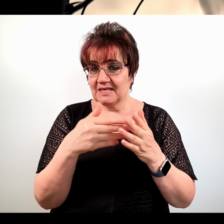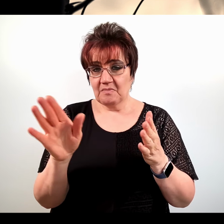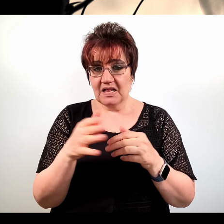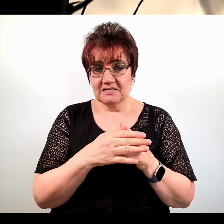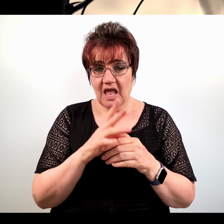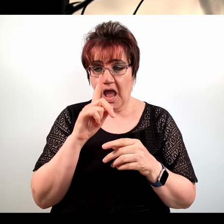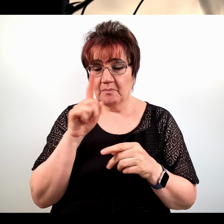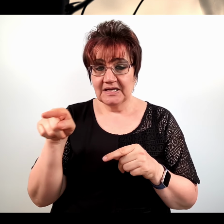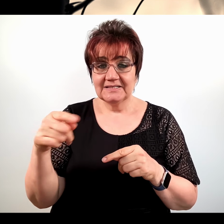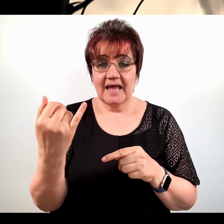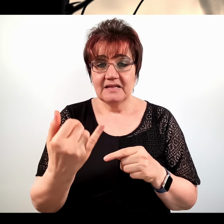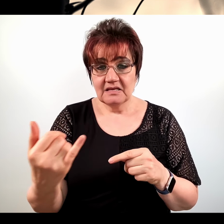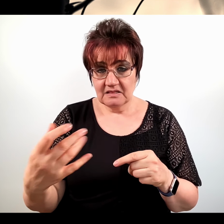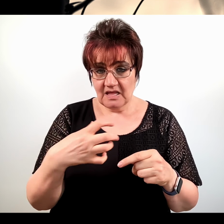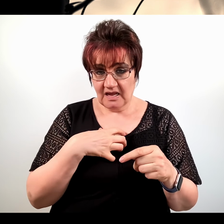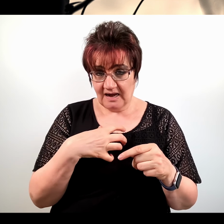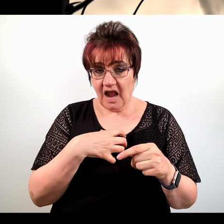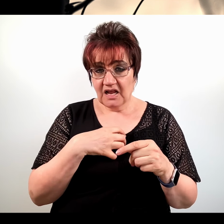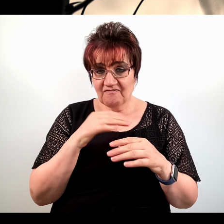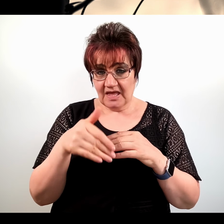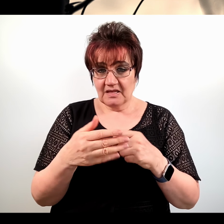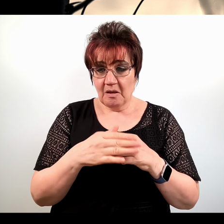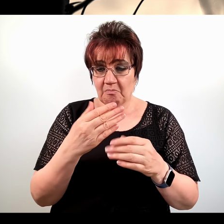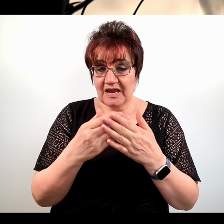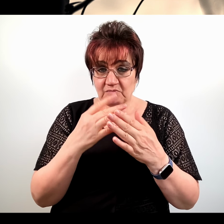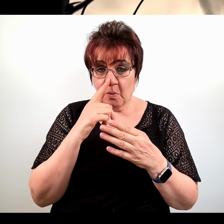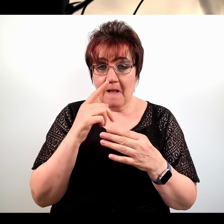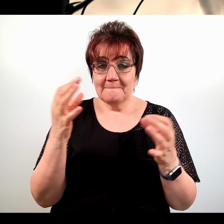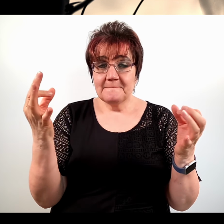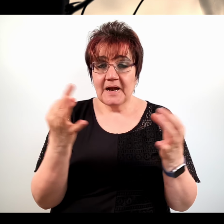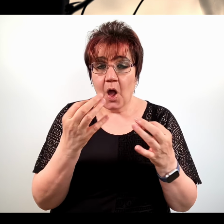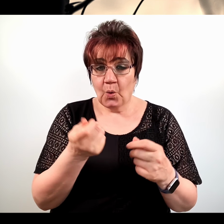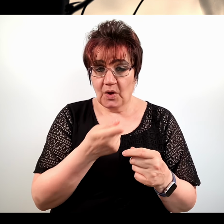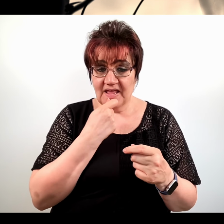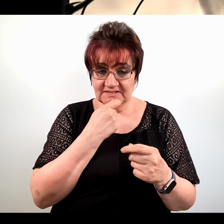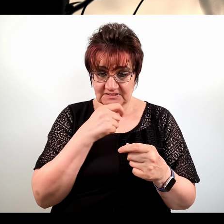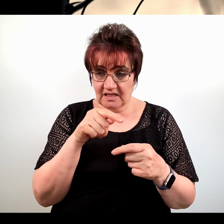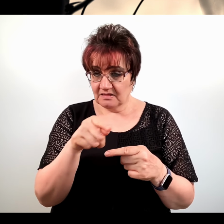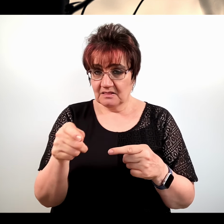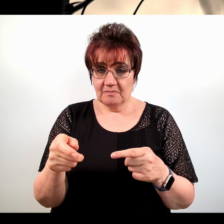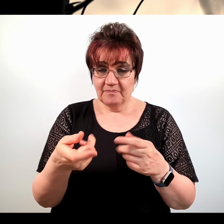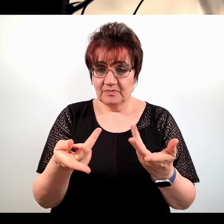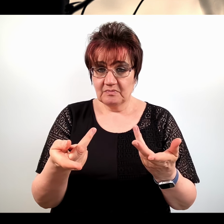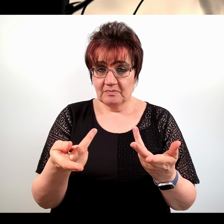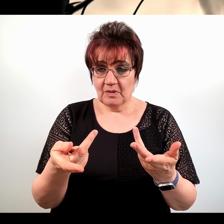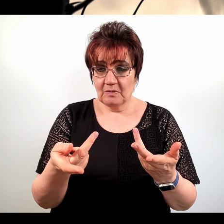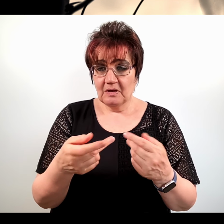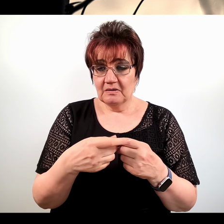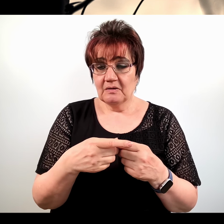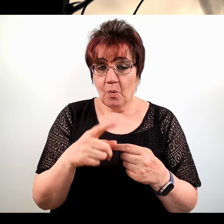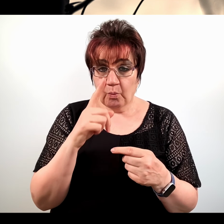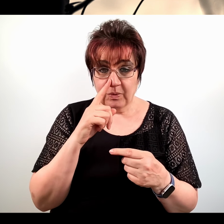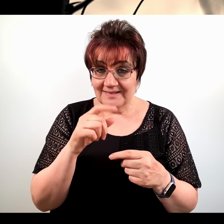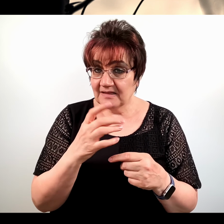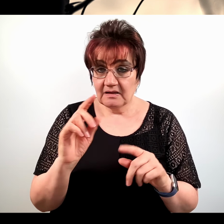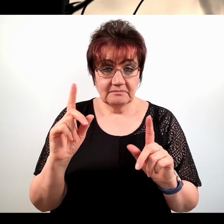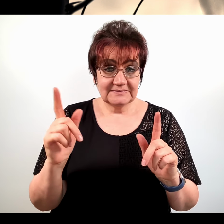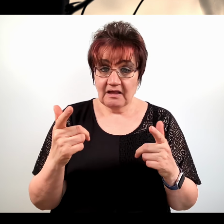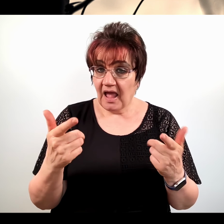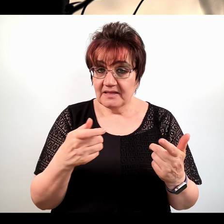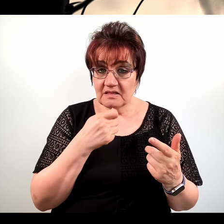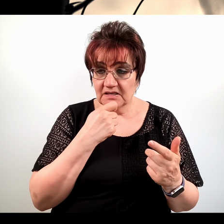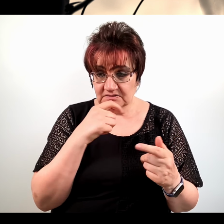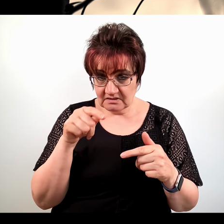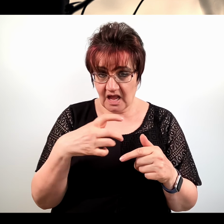Kinder werden krank. Das wusste er, wenn sie nicht bald was zu essen bekommen würden. So